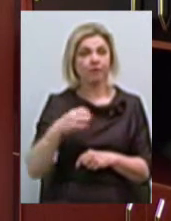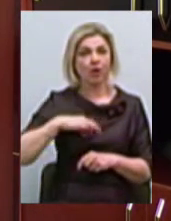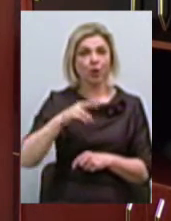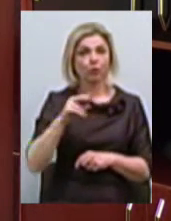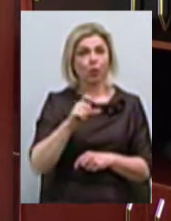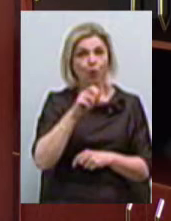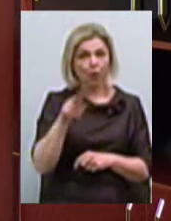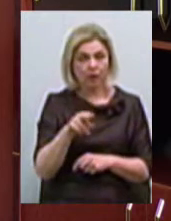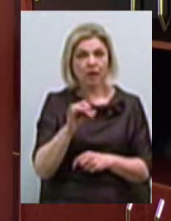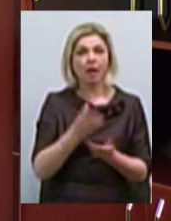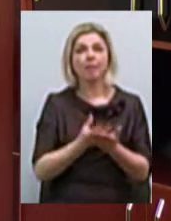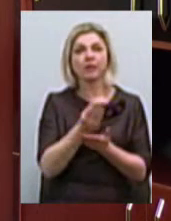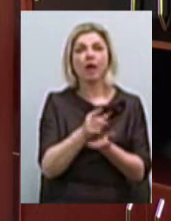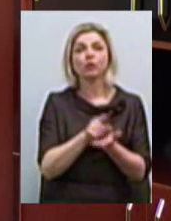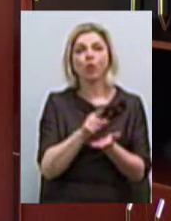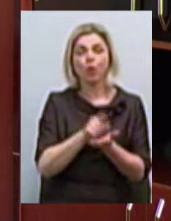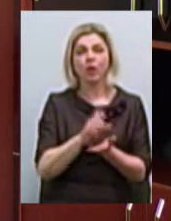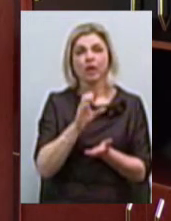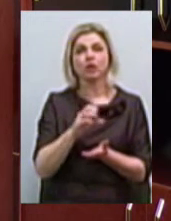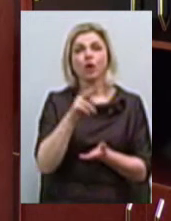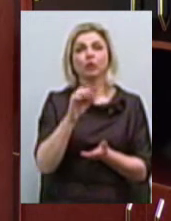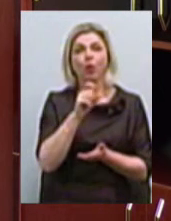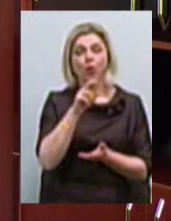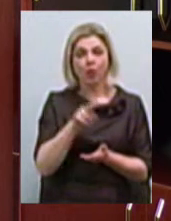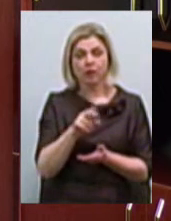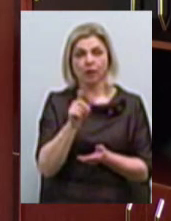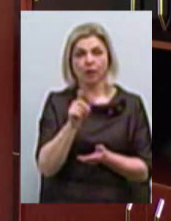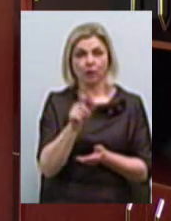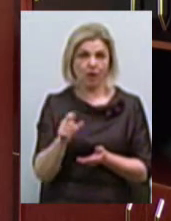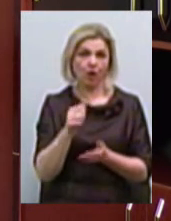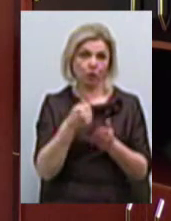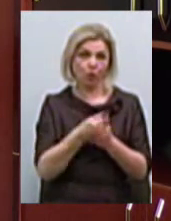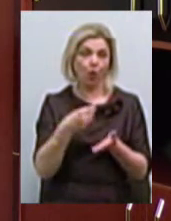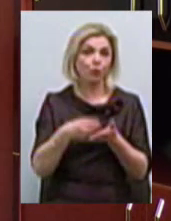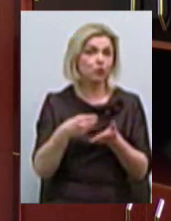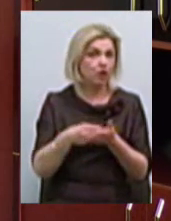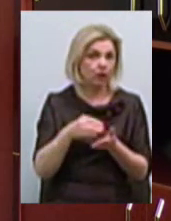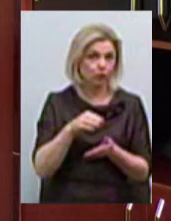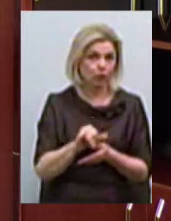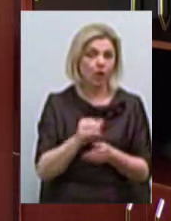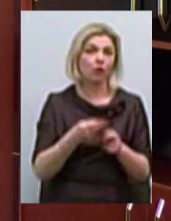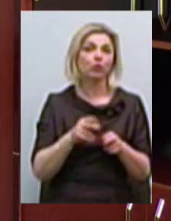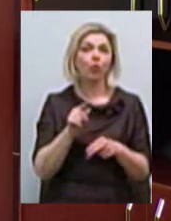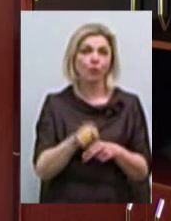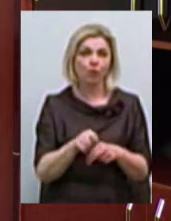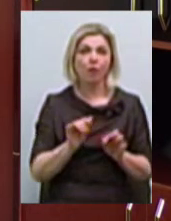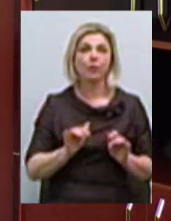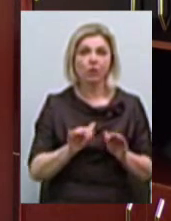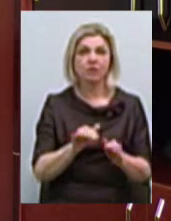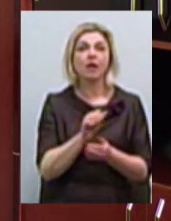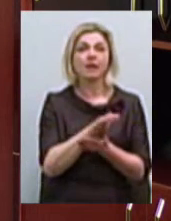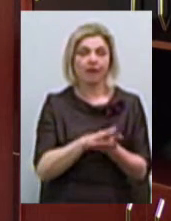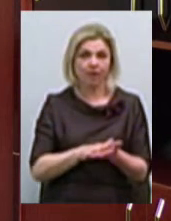сплатили податок з доходів фізичних осіб до бюджету. Тому процес